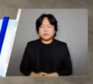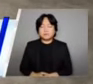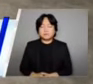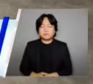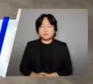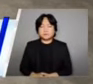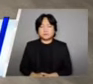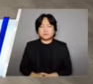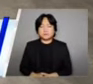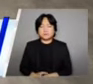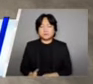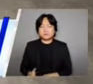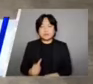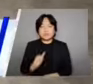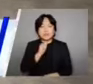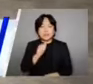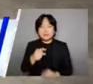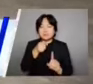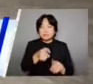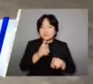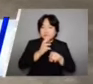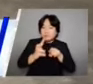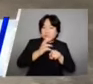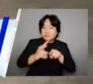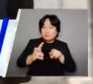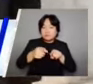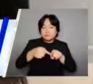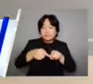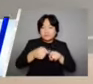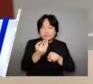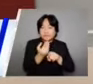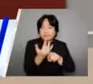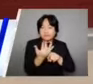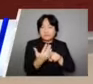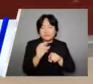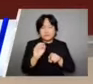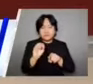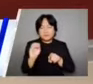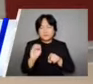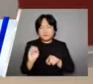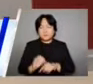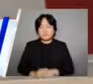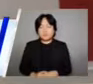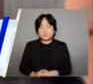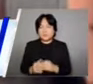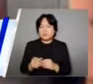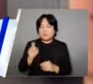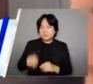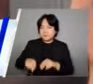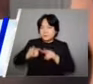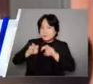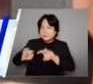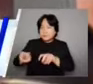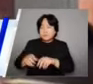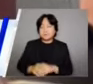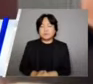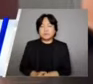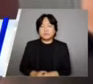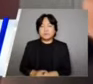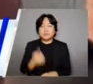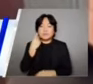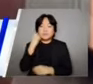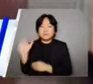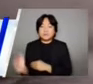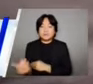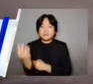sa wiring, kaya kailangan po namin iimbestigahan. Pasado 7:00 kaninang umaga nang tuluyang mapula ang sunog, walang naiulat